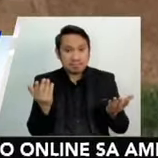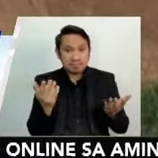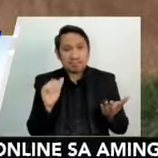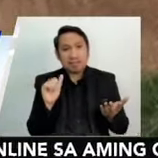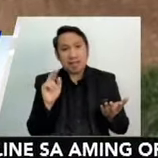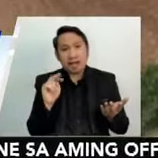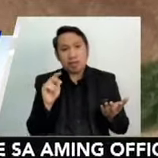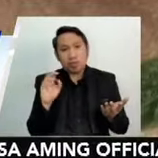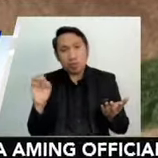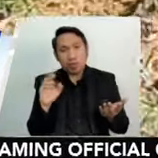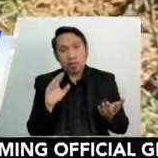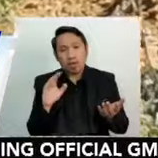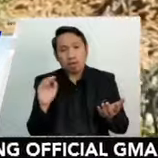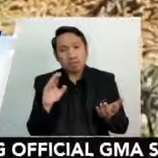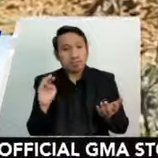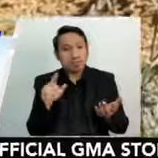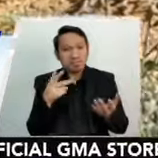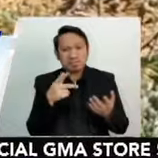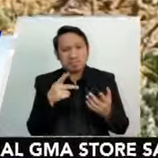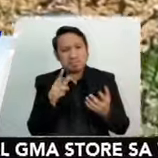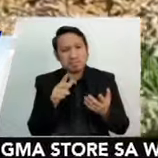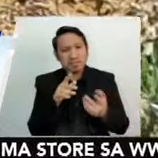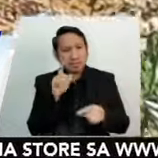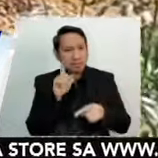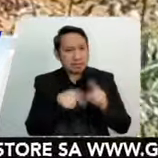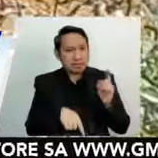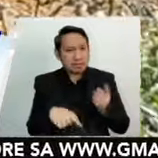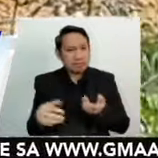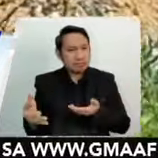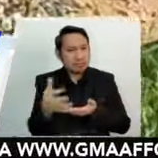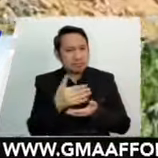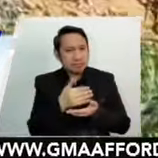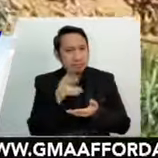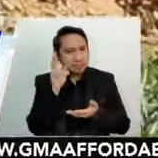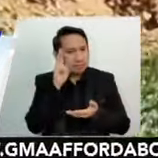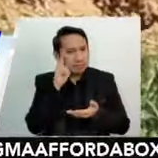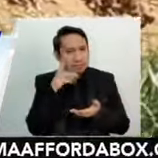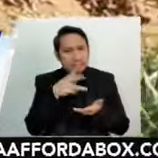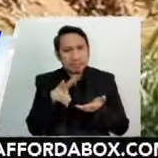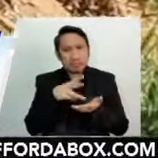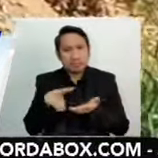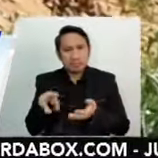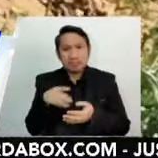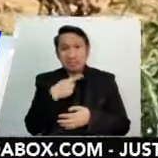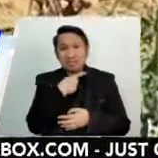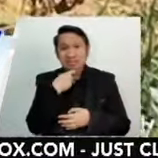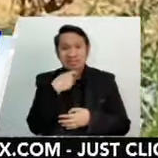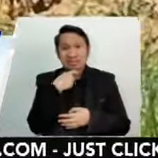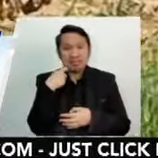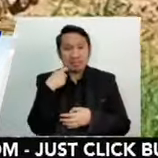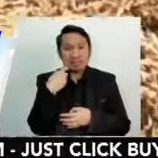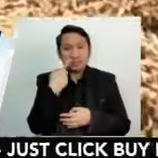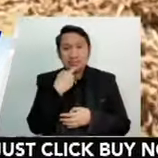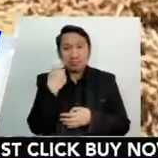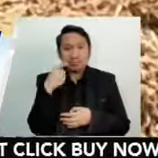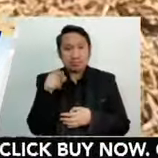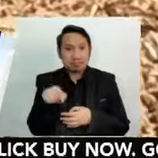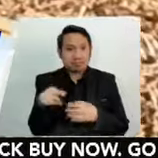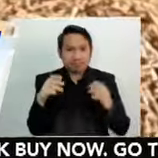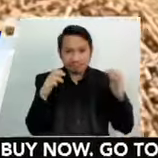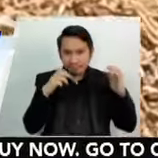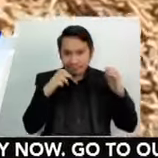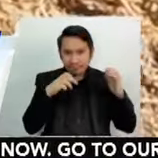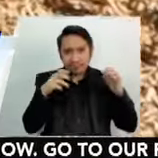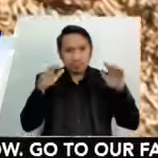sa pinsala, hindi na maaani ang mga gulay. Ayon sa mga magsasaka, natuyo ang mga taniman dahil dumating ang inaasahan nila mga pag-ulan mula